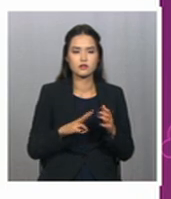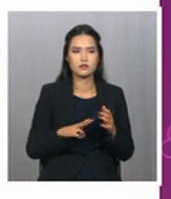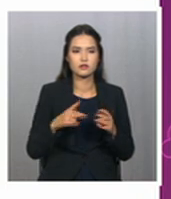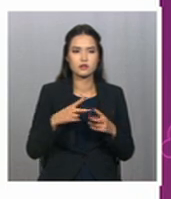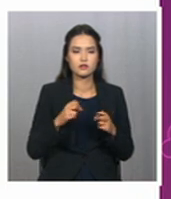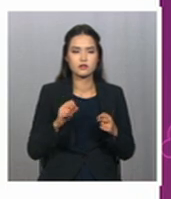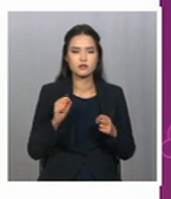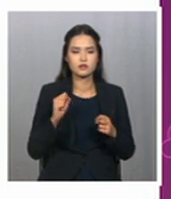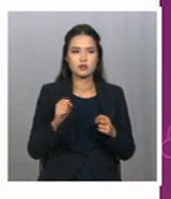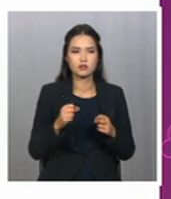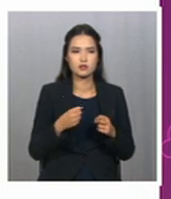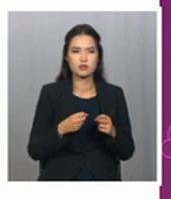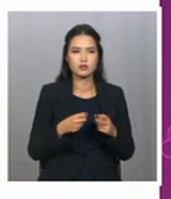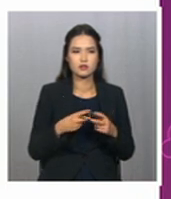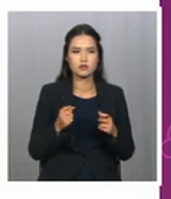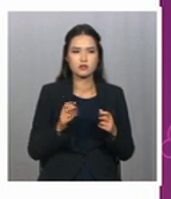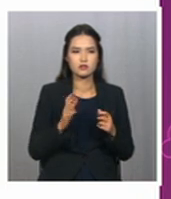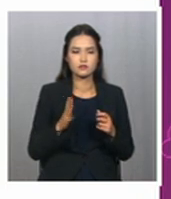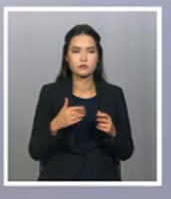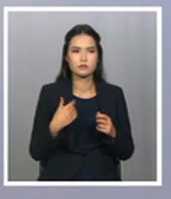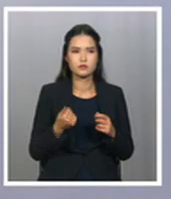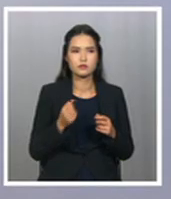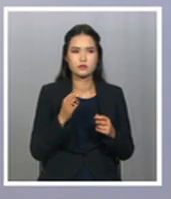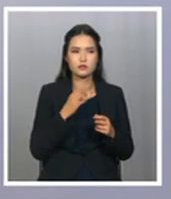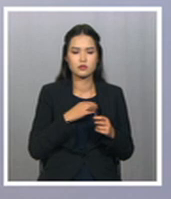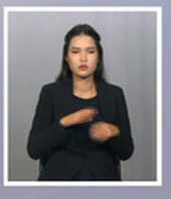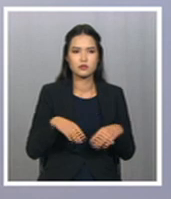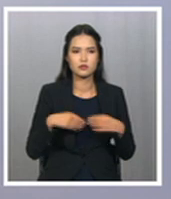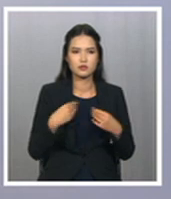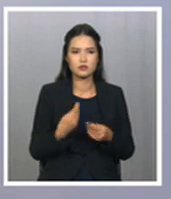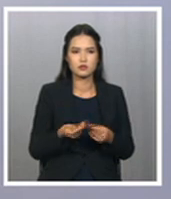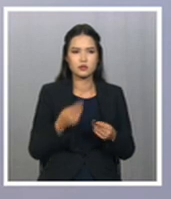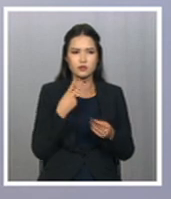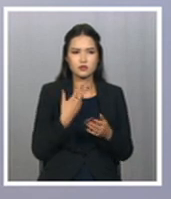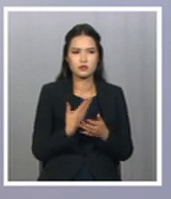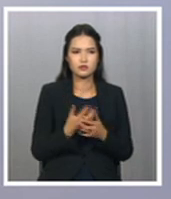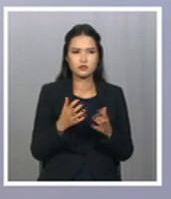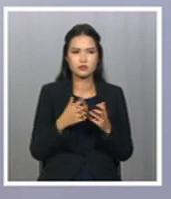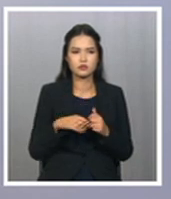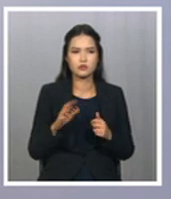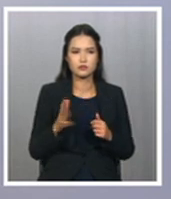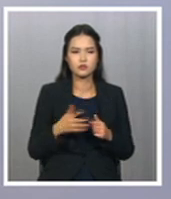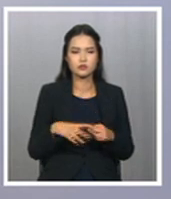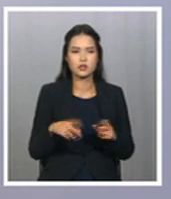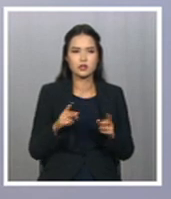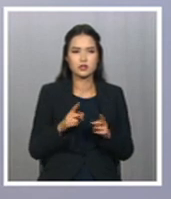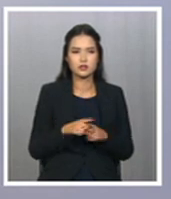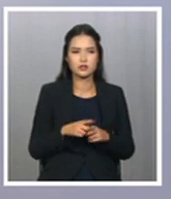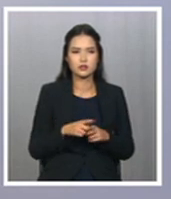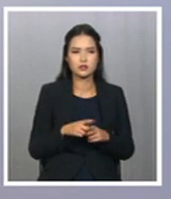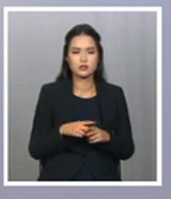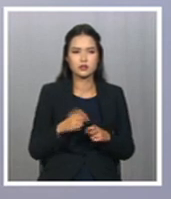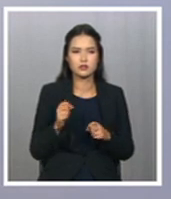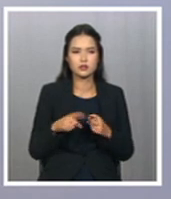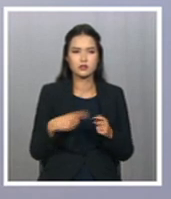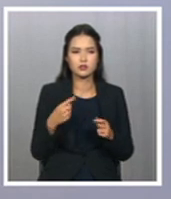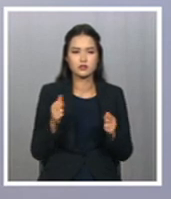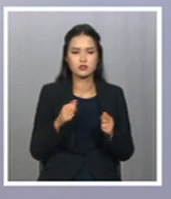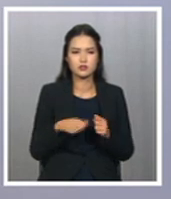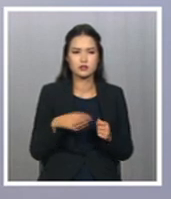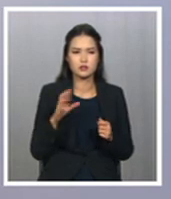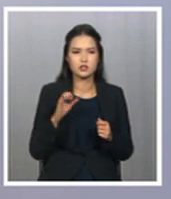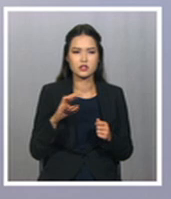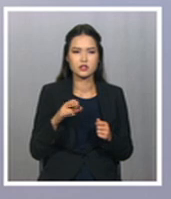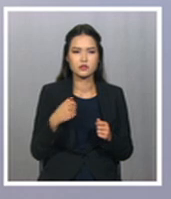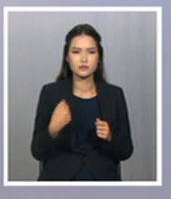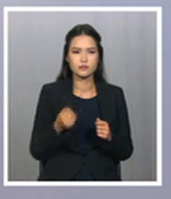180 градус. Демек, 180 градустан белгілі екі бұрышын азайтамыз. Сонда үшінші бұрышы табылады. Кейін синустар